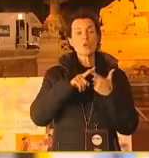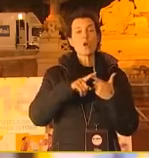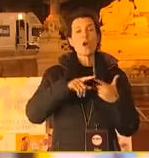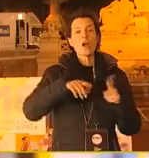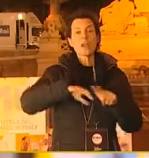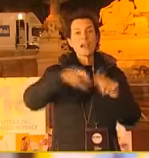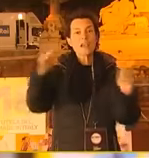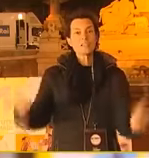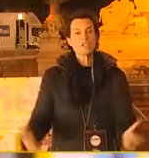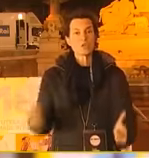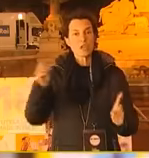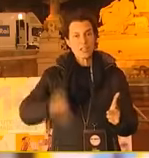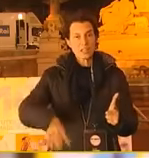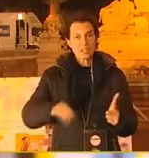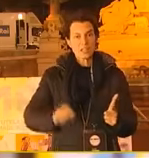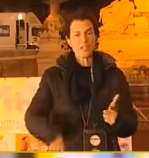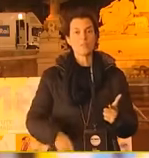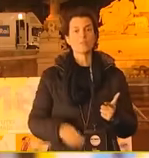mettiamo.